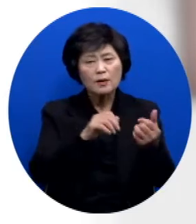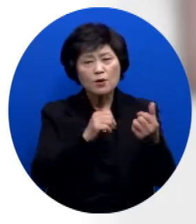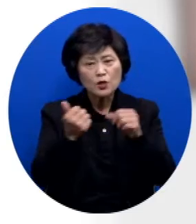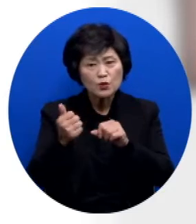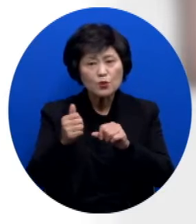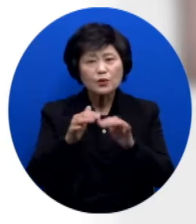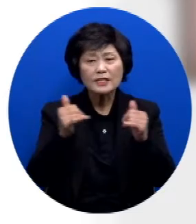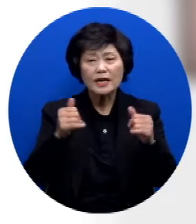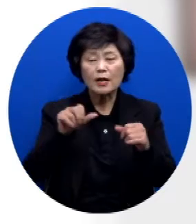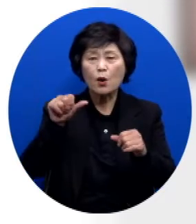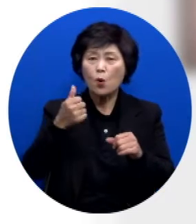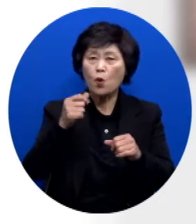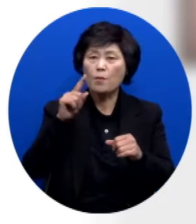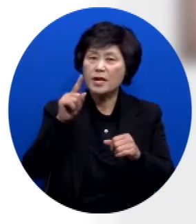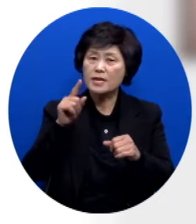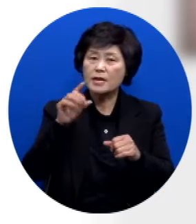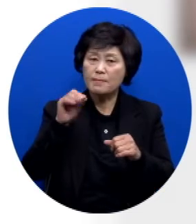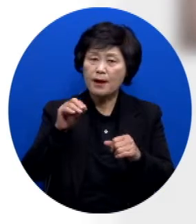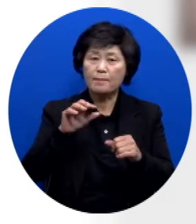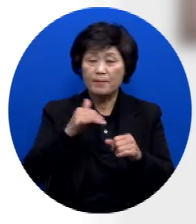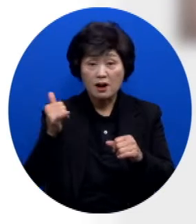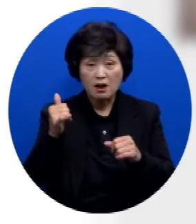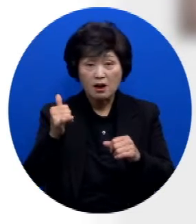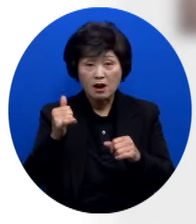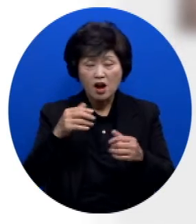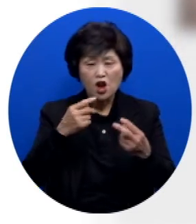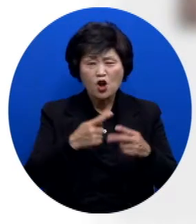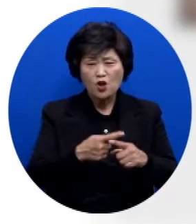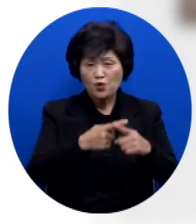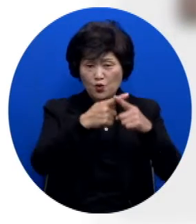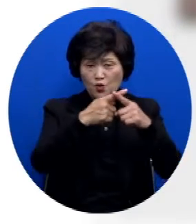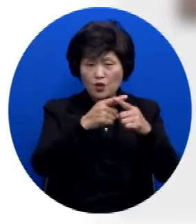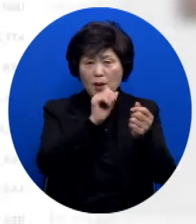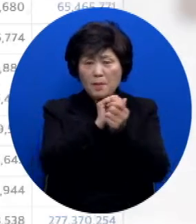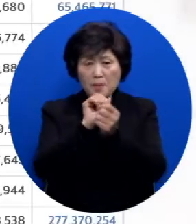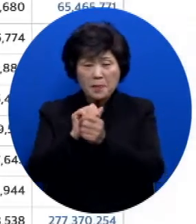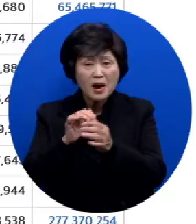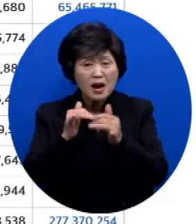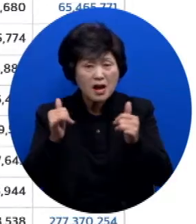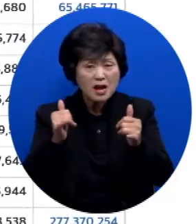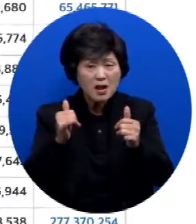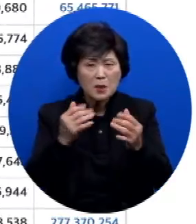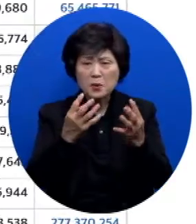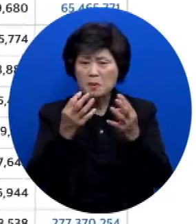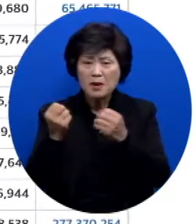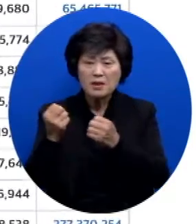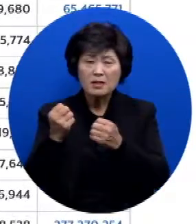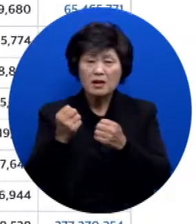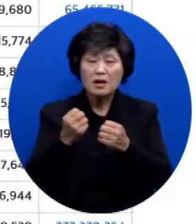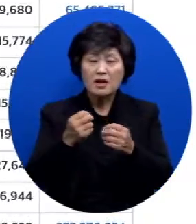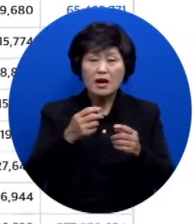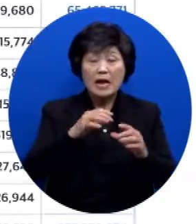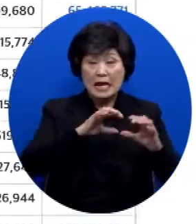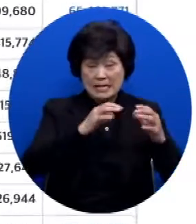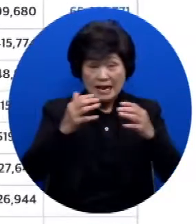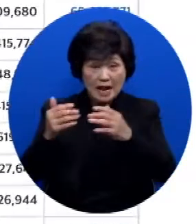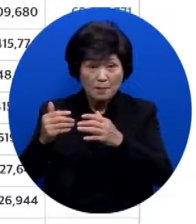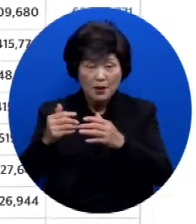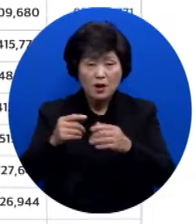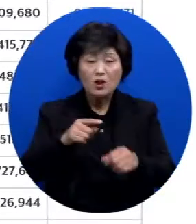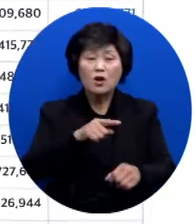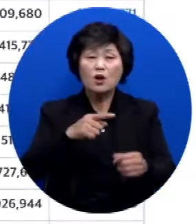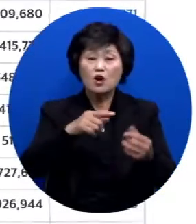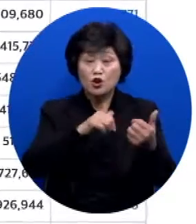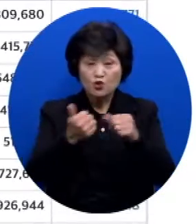나타났습니다. 누적 확진자 수도 약 2억 5천만 명에 육박한 것으로 조사됐는데요. 국가별 사망자는 미국이